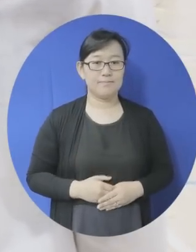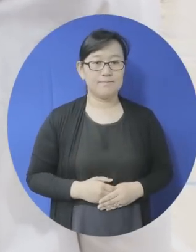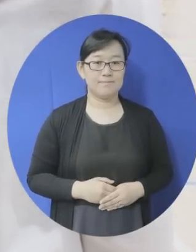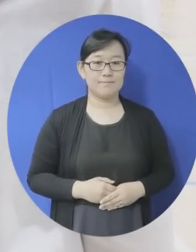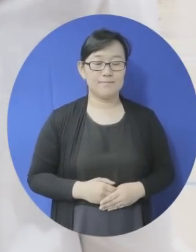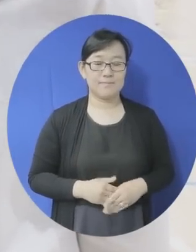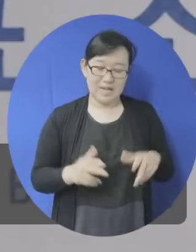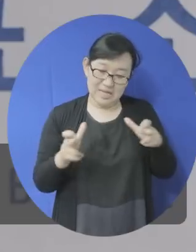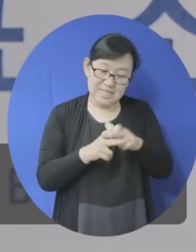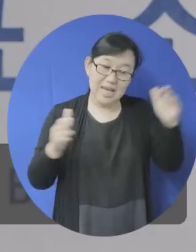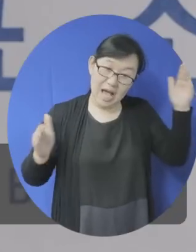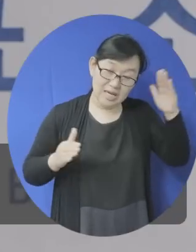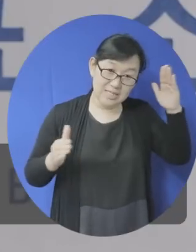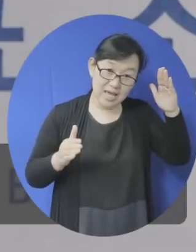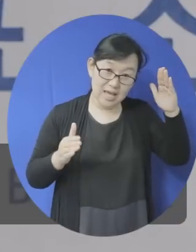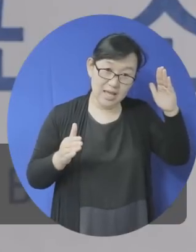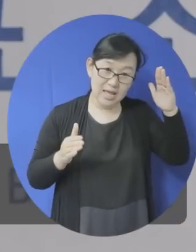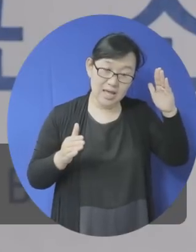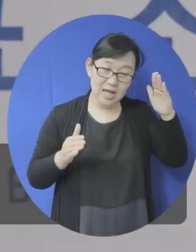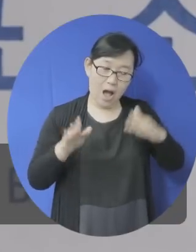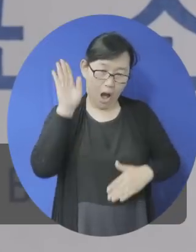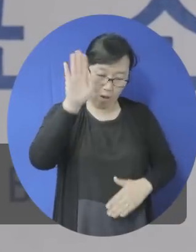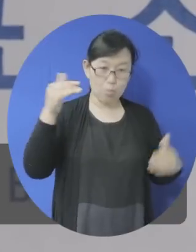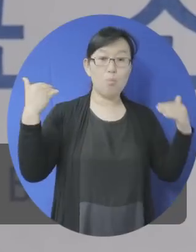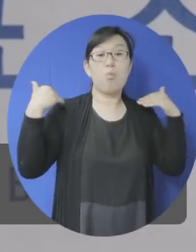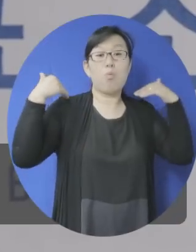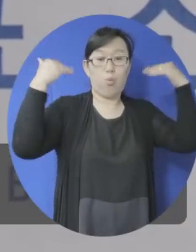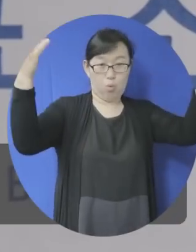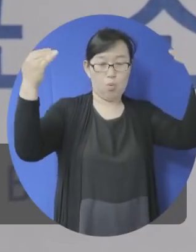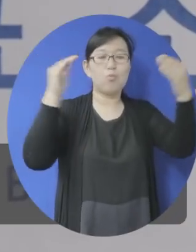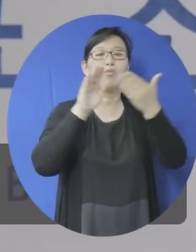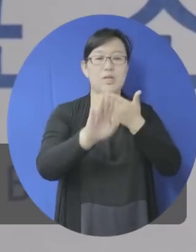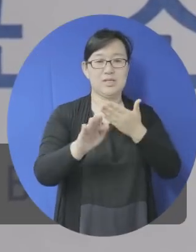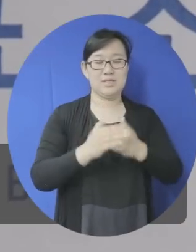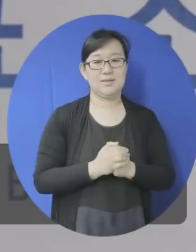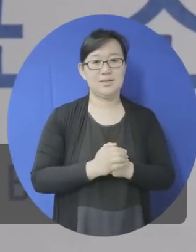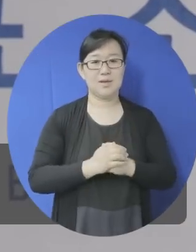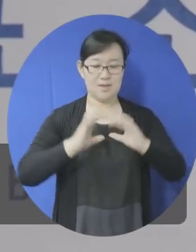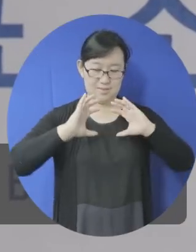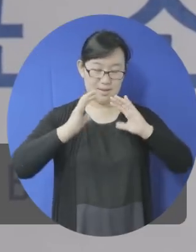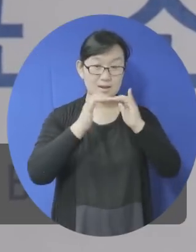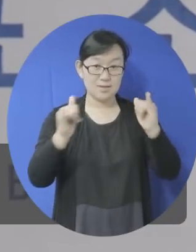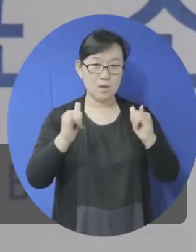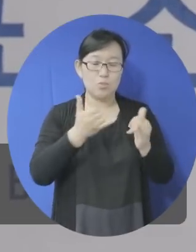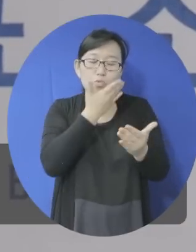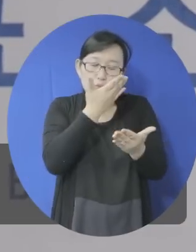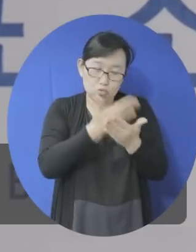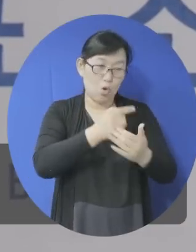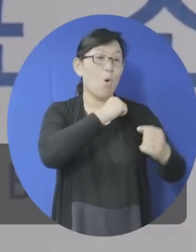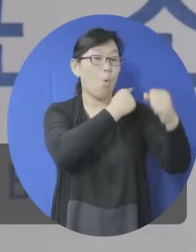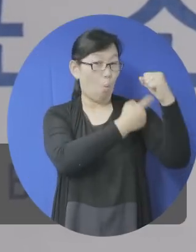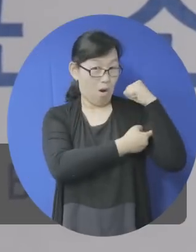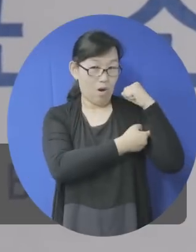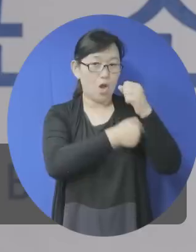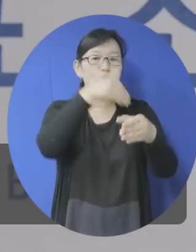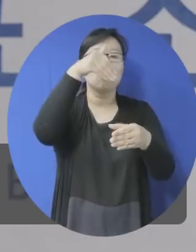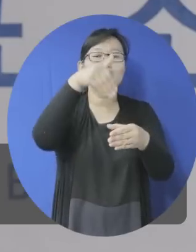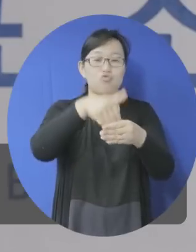건가요? 장애 학생들도 성인이 된 이후에는 국민의 소중한